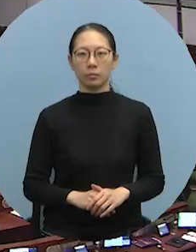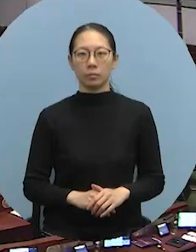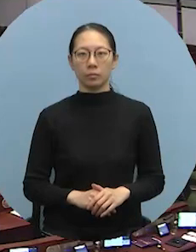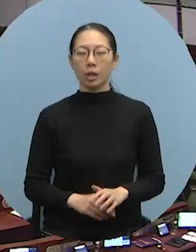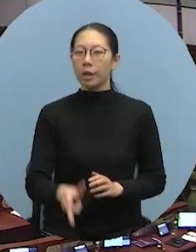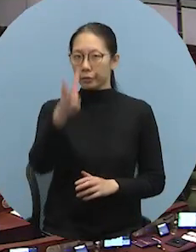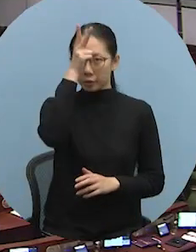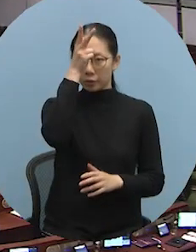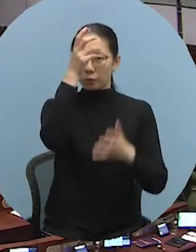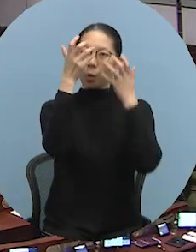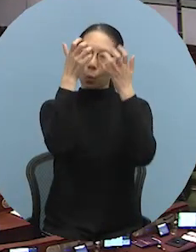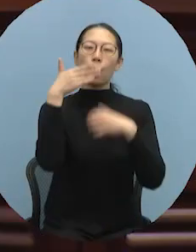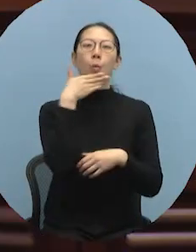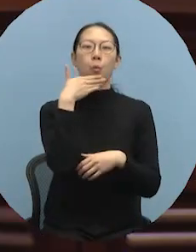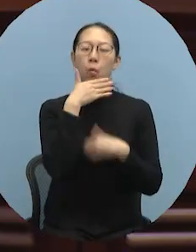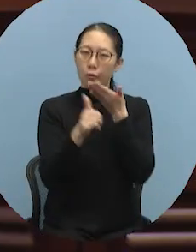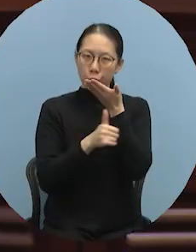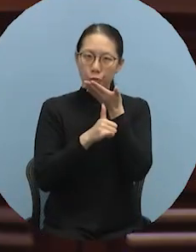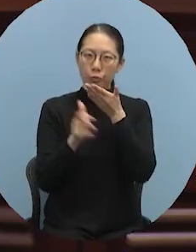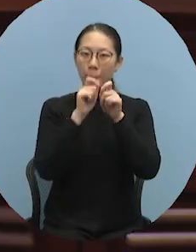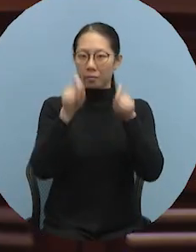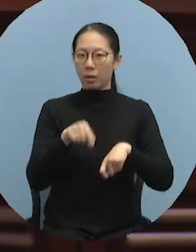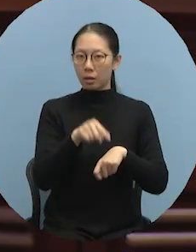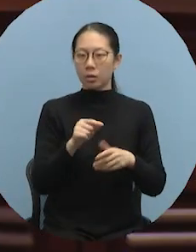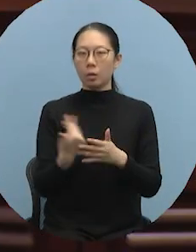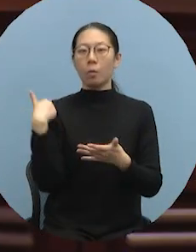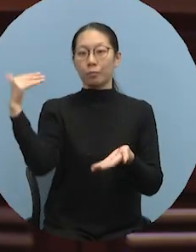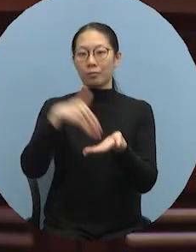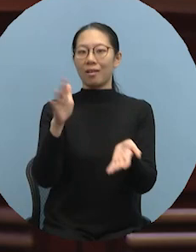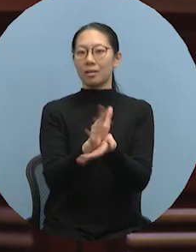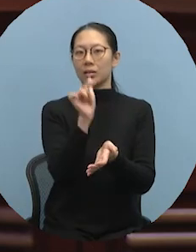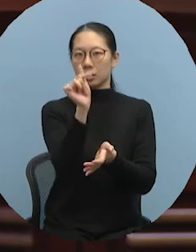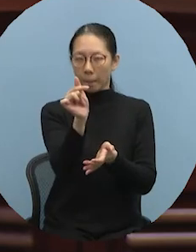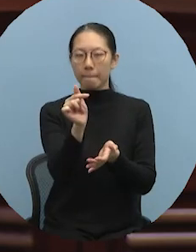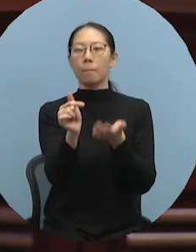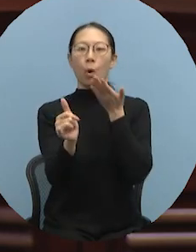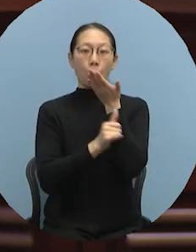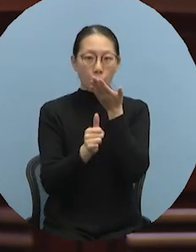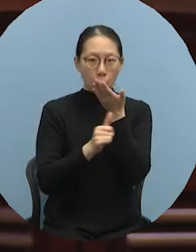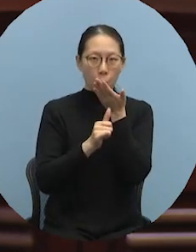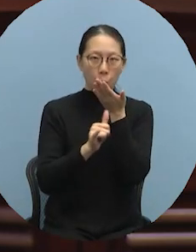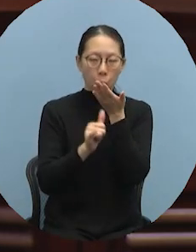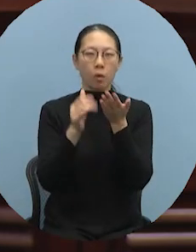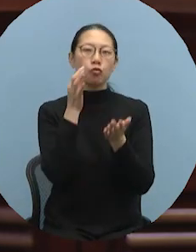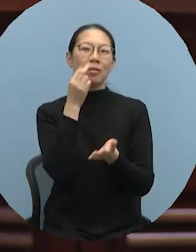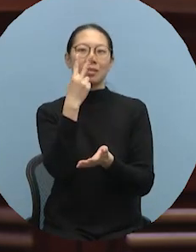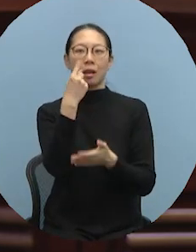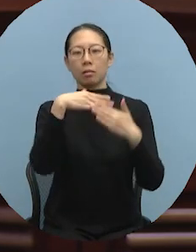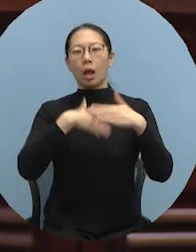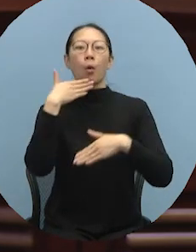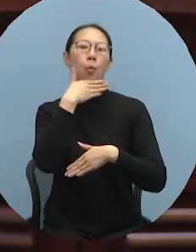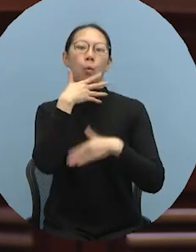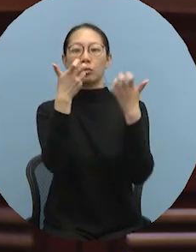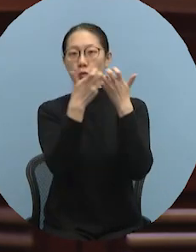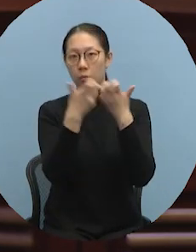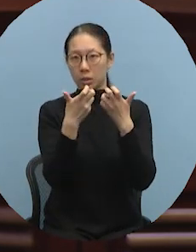政府十分關注青少年吸毒的問題，在過去十年被呈報吸食毒品的21歲以下青少年的數字是